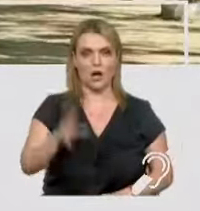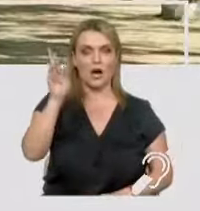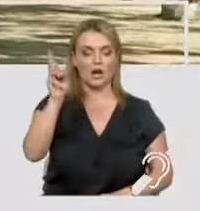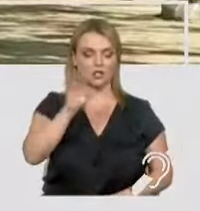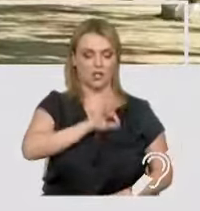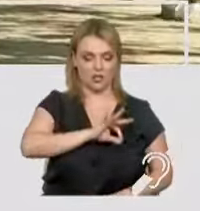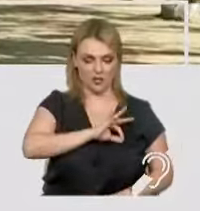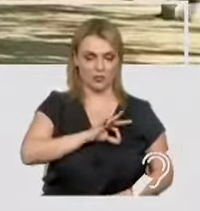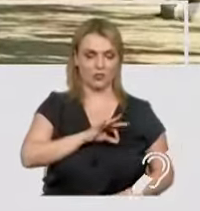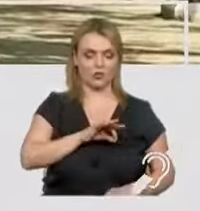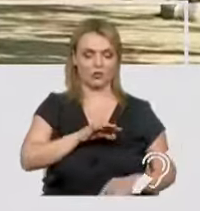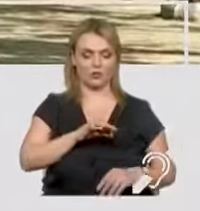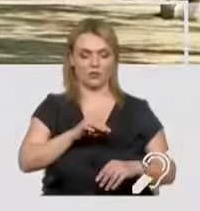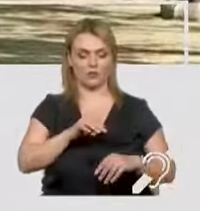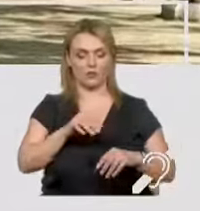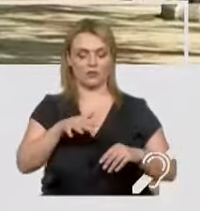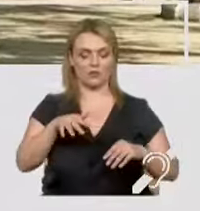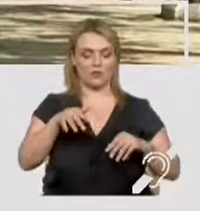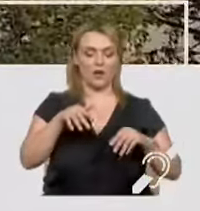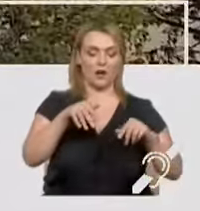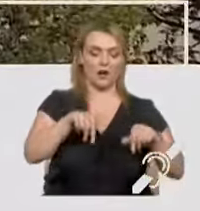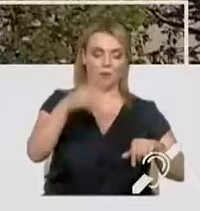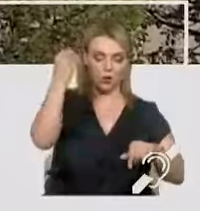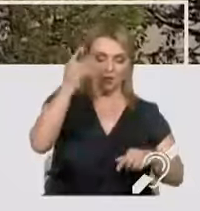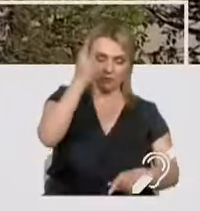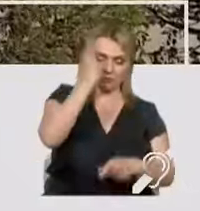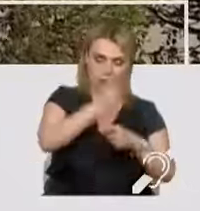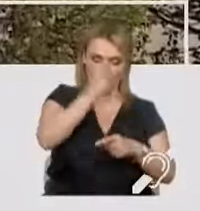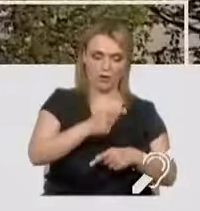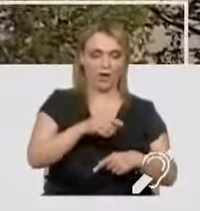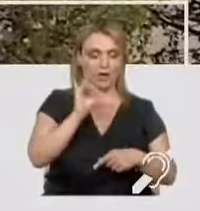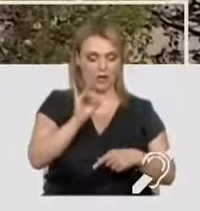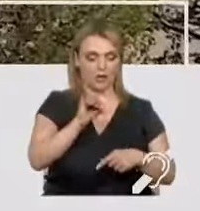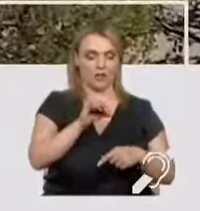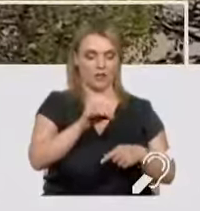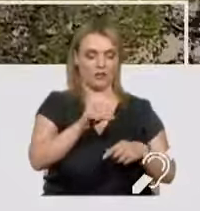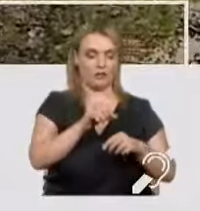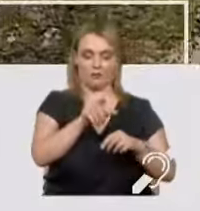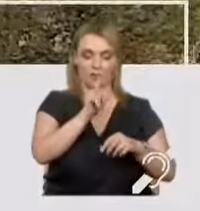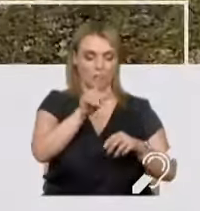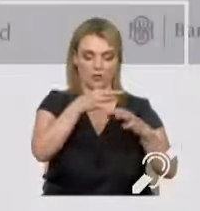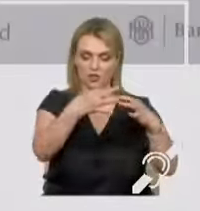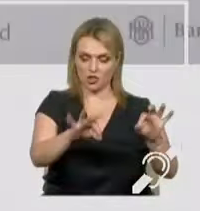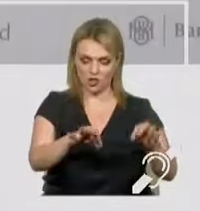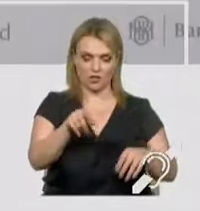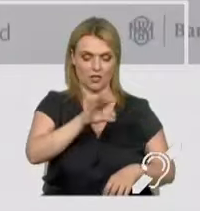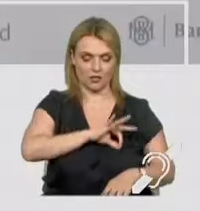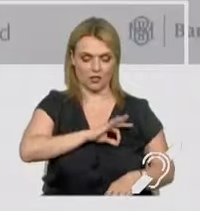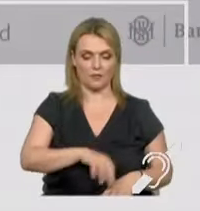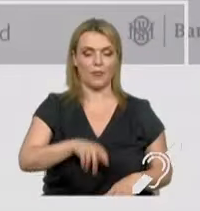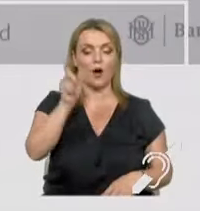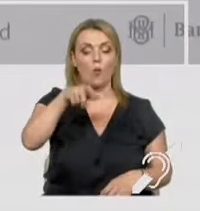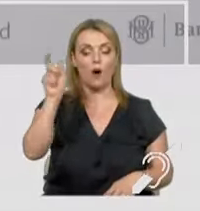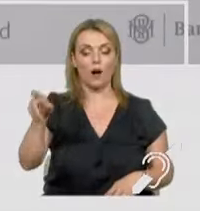sunt funcționale și nu se pot face transferuri financiare prin intermediul lor. Iar informațiile potrivit cărora oamenii au